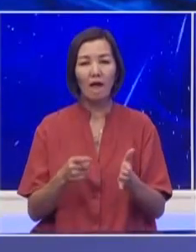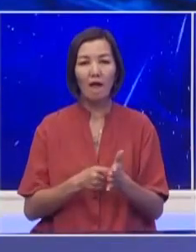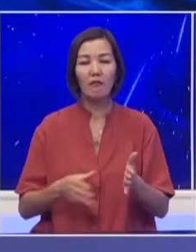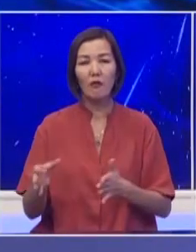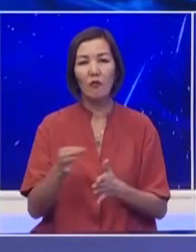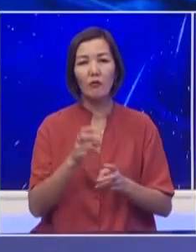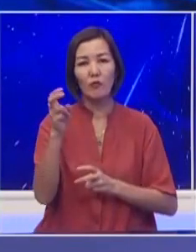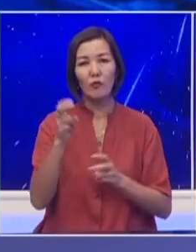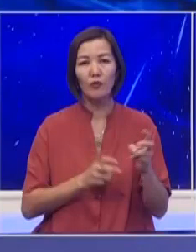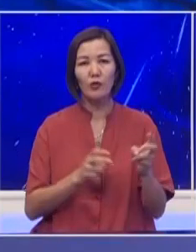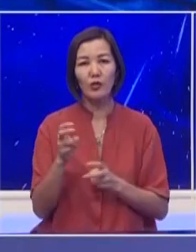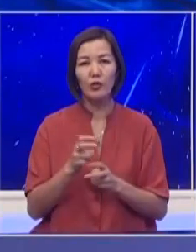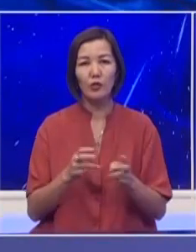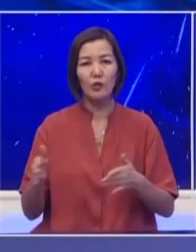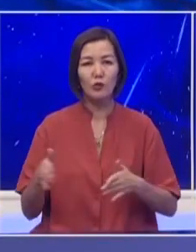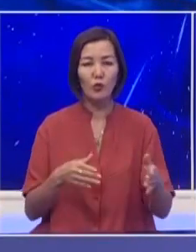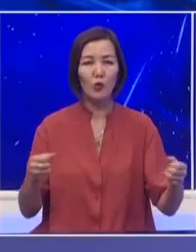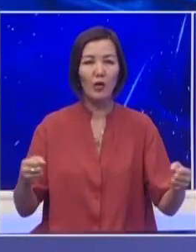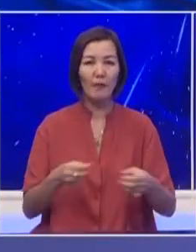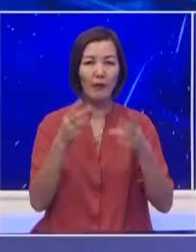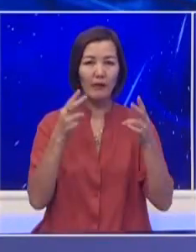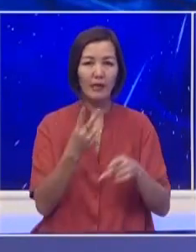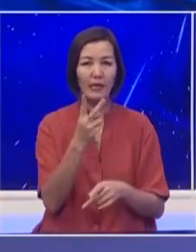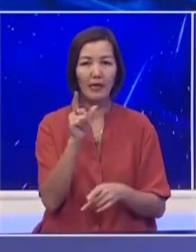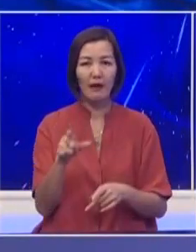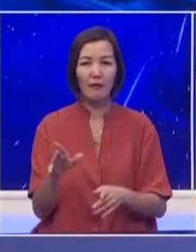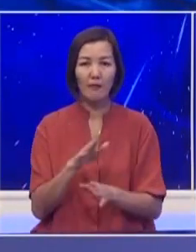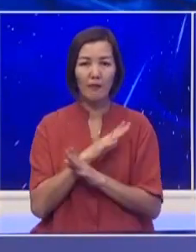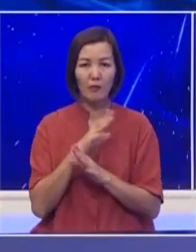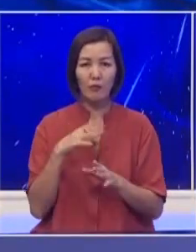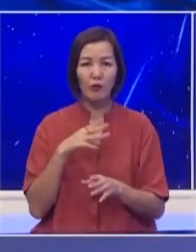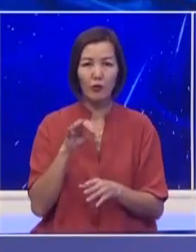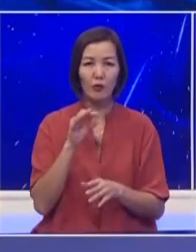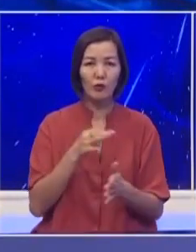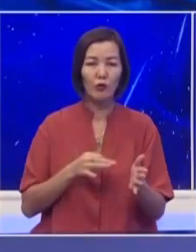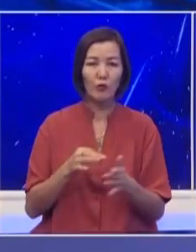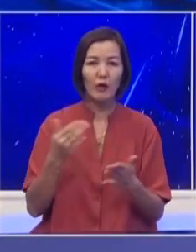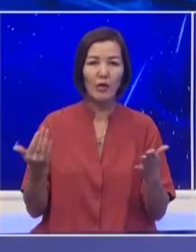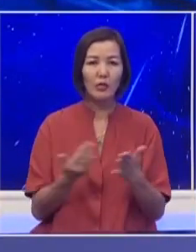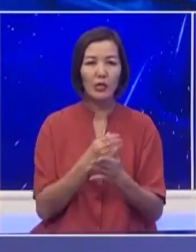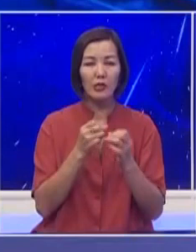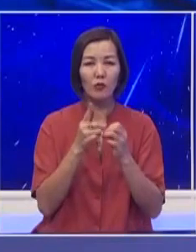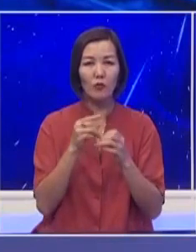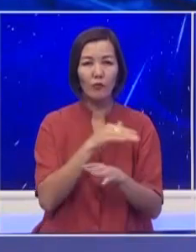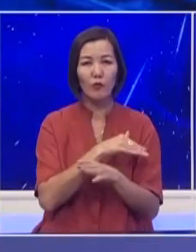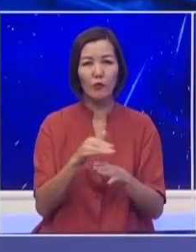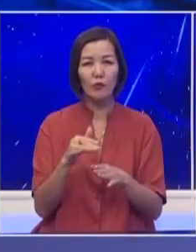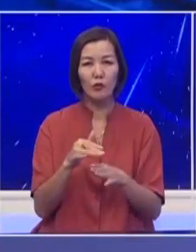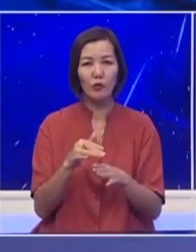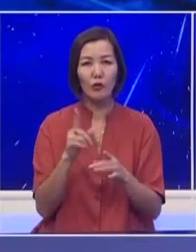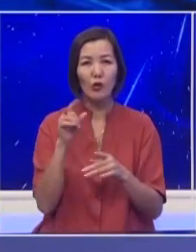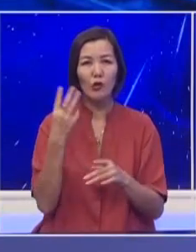Қарағанды облысында өндірістегі жол апатынан 2 адам мерт болды. Түркістан облысында жаңадан 11 көше түсіп,